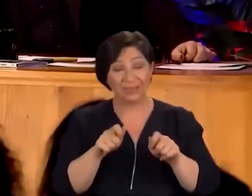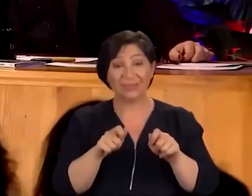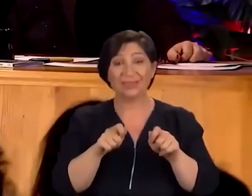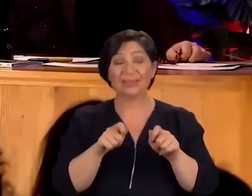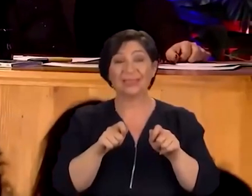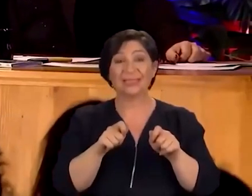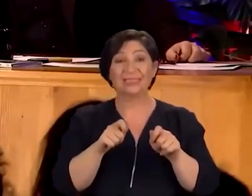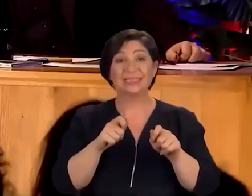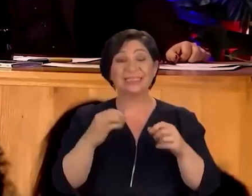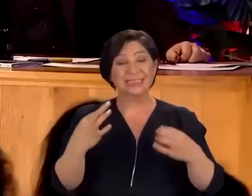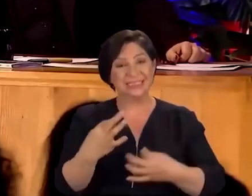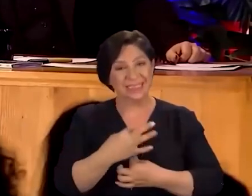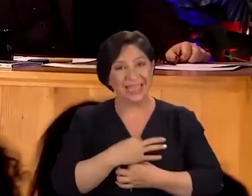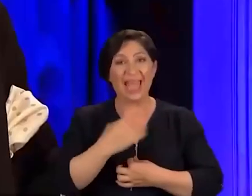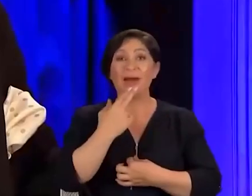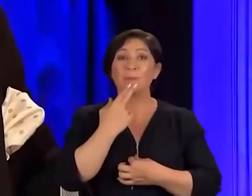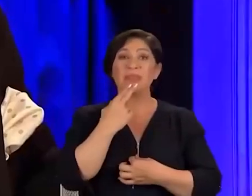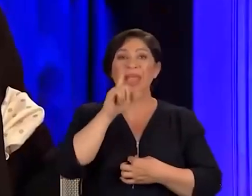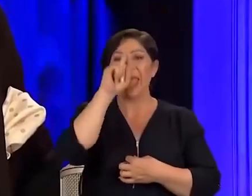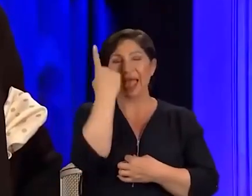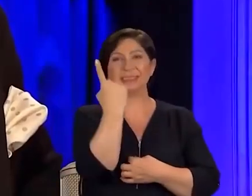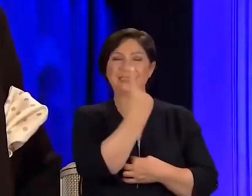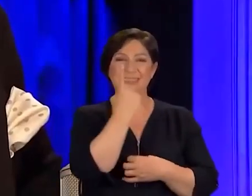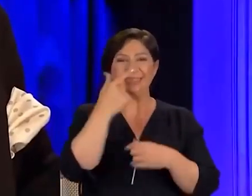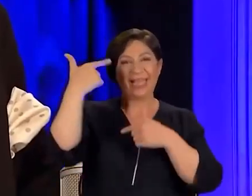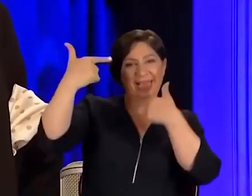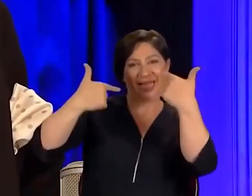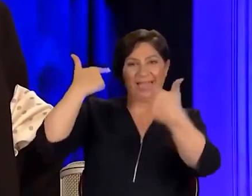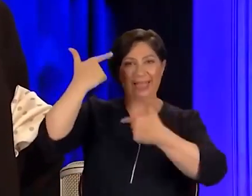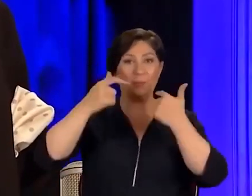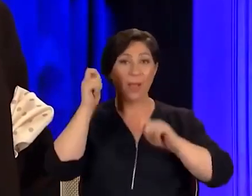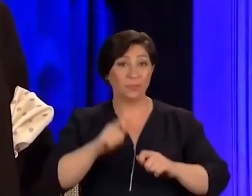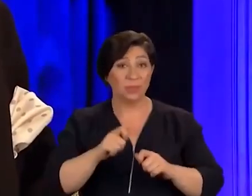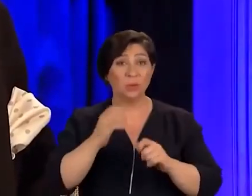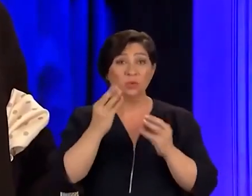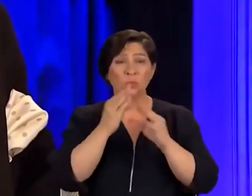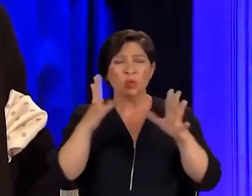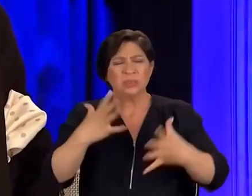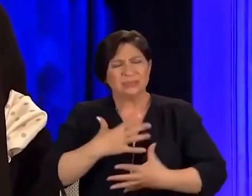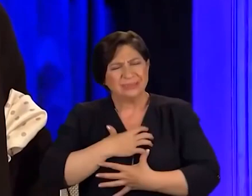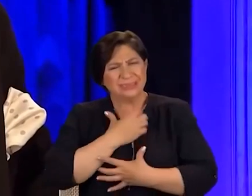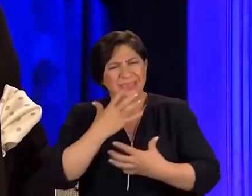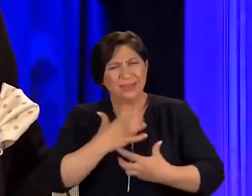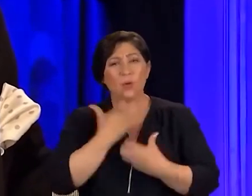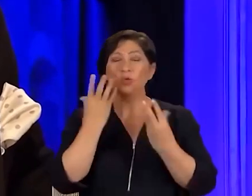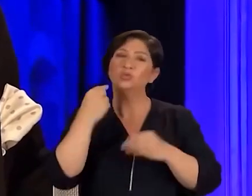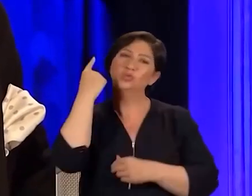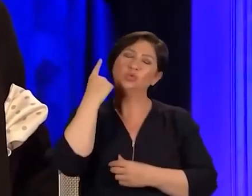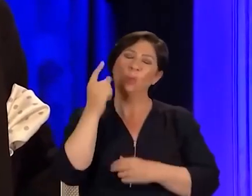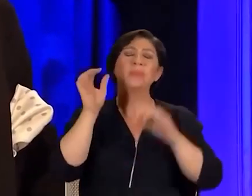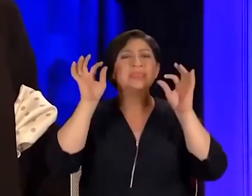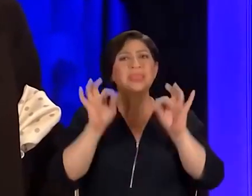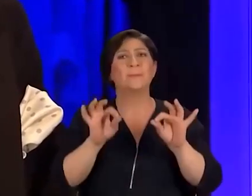ve saygıdeğer hanımların yalnız başlarına klip çektiklerinde büyük bir dramları olduğunu düşünüyorum. Çünkü